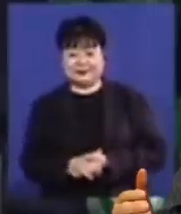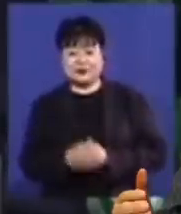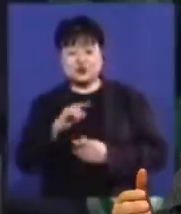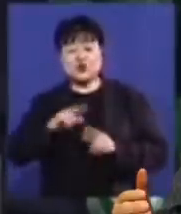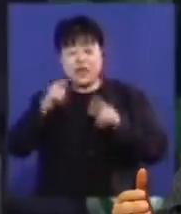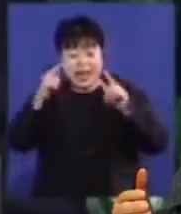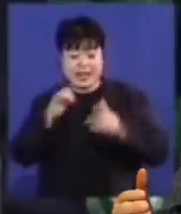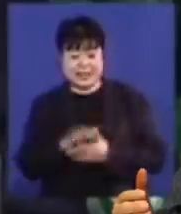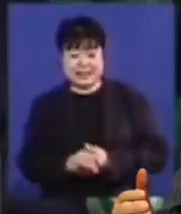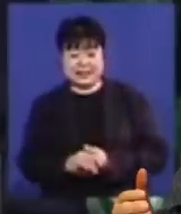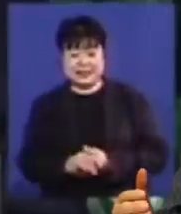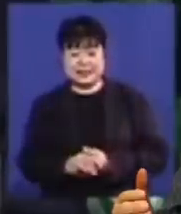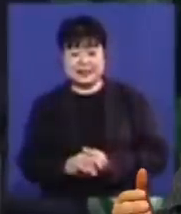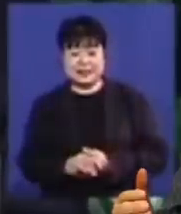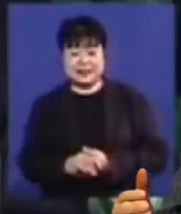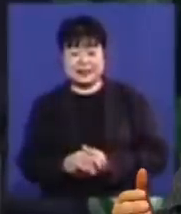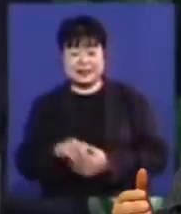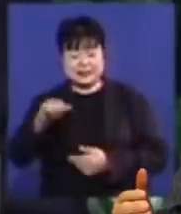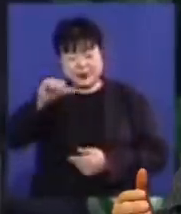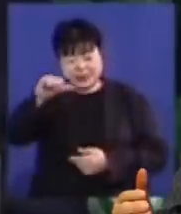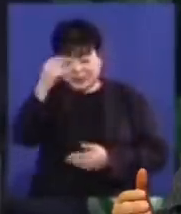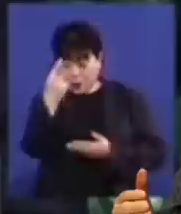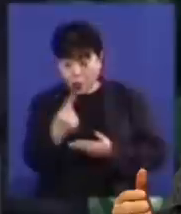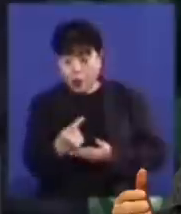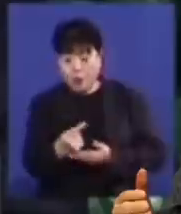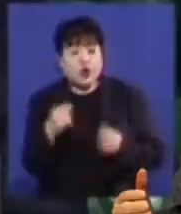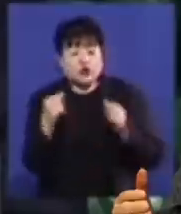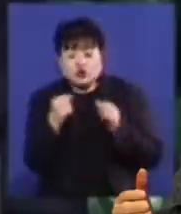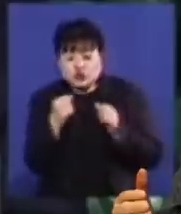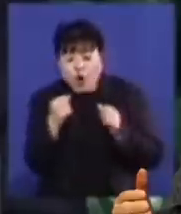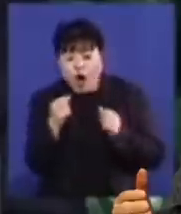주일날 5시에 오면 볼 때 그렇게 추운데